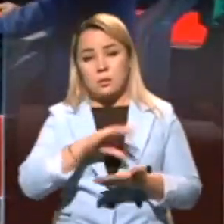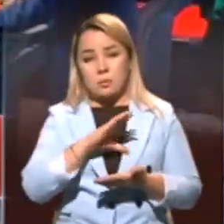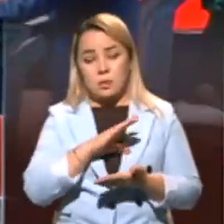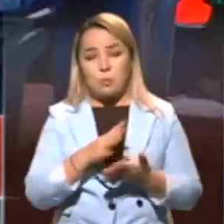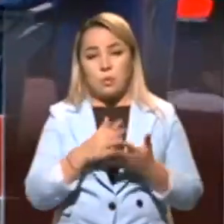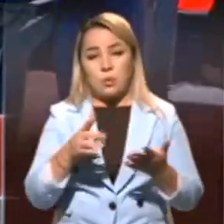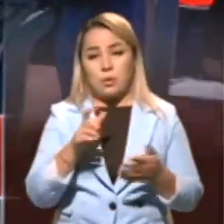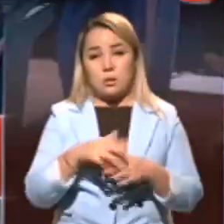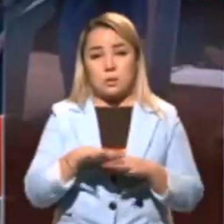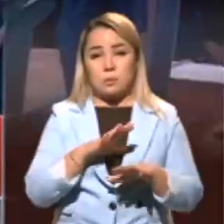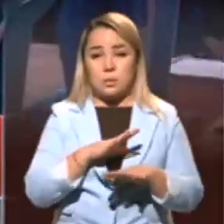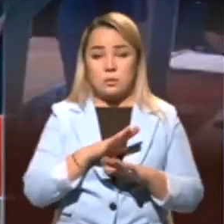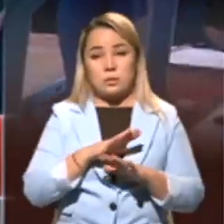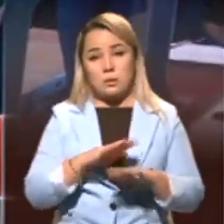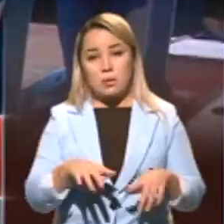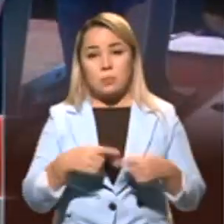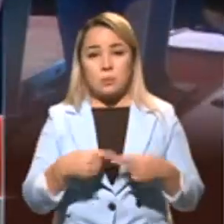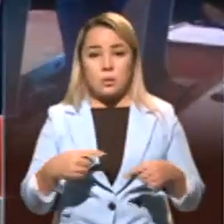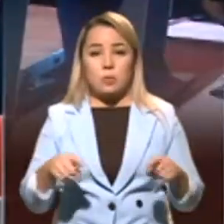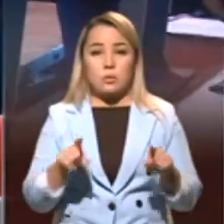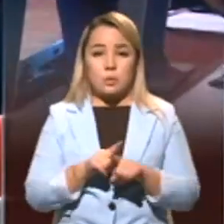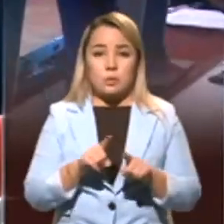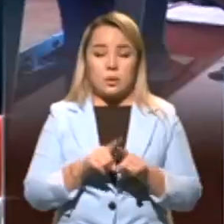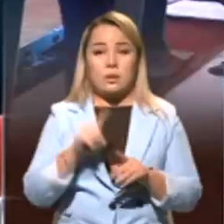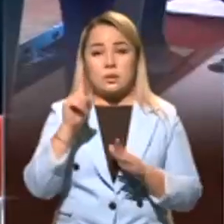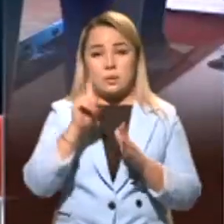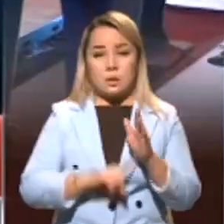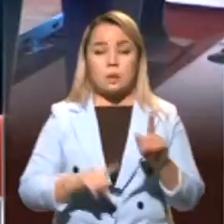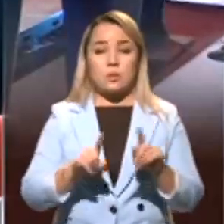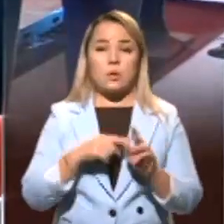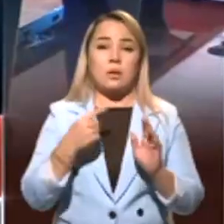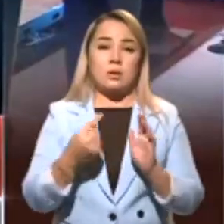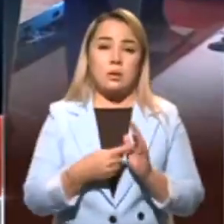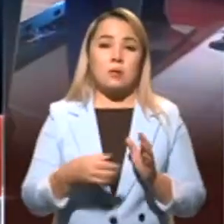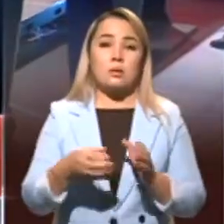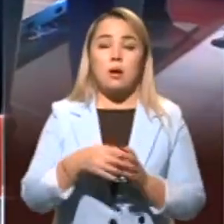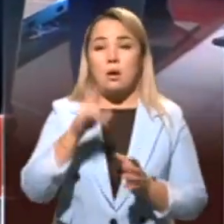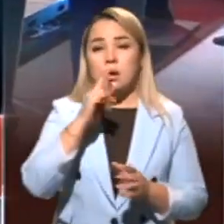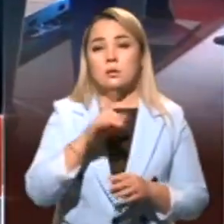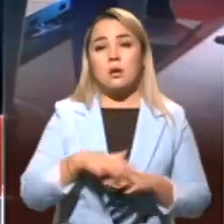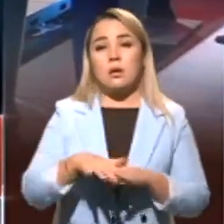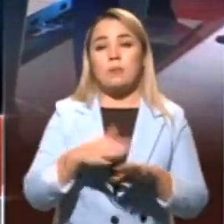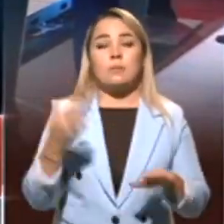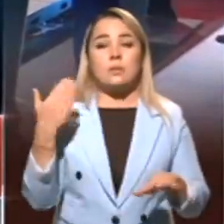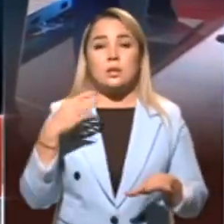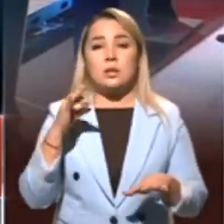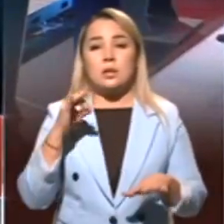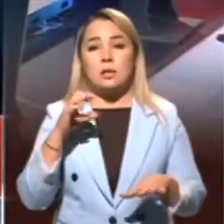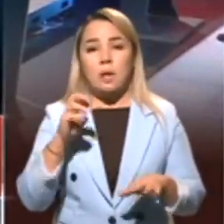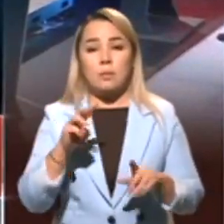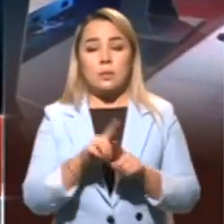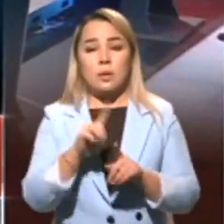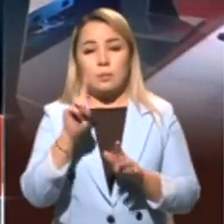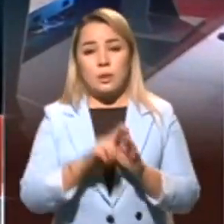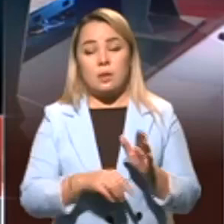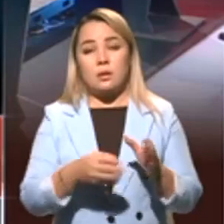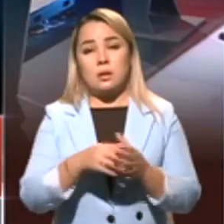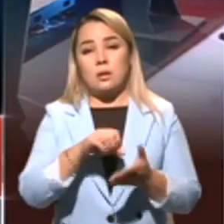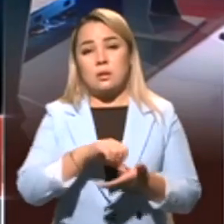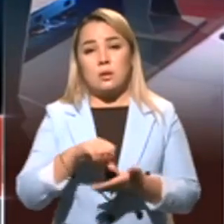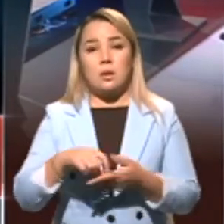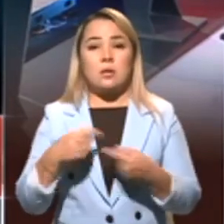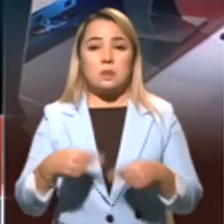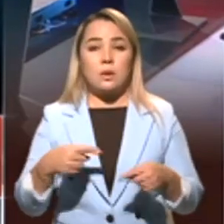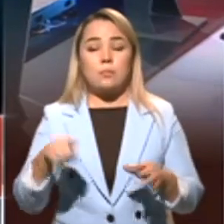басым көпшілік халық? Немесе басқа да басқа діндерді ұстанған жоқ. Біздің байырғы қазақ халқы тек ислам дінінде болды. Енді аракідік неше түрлі